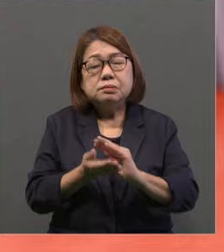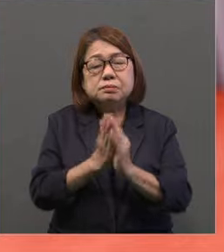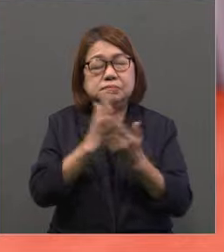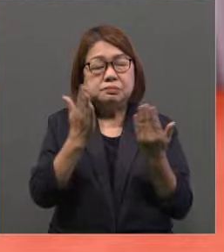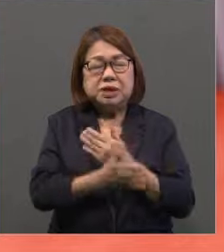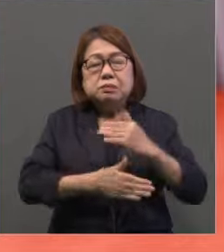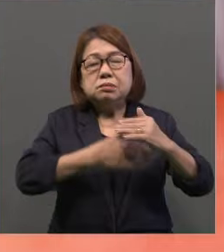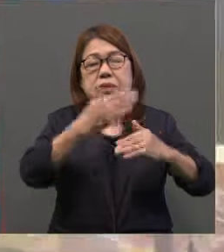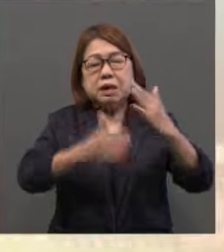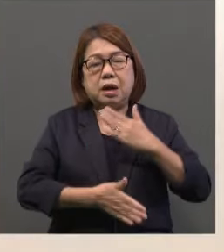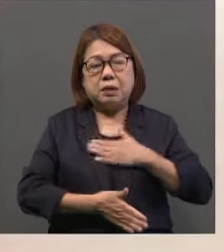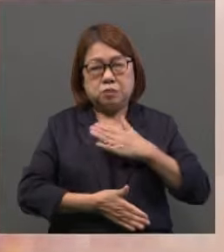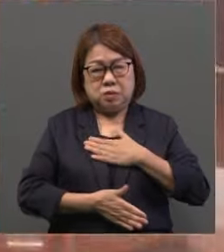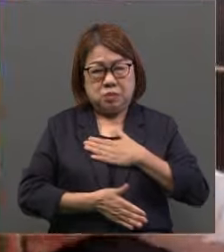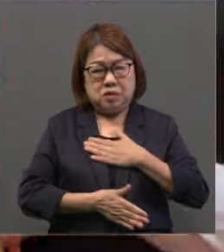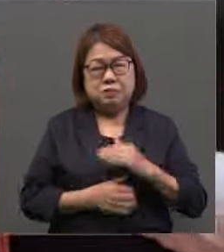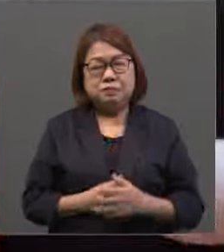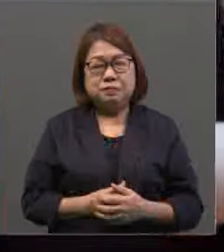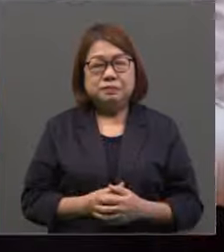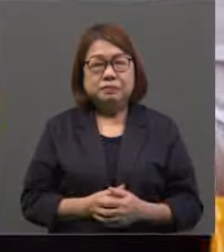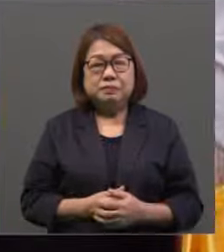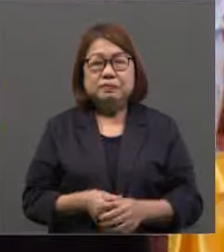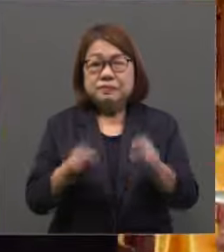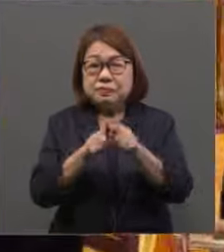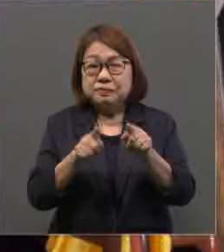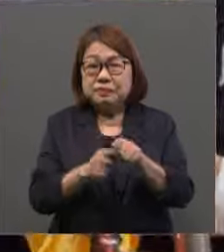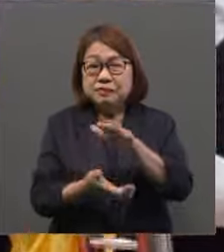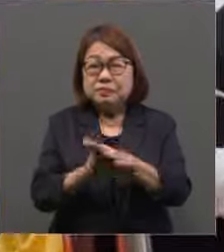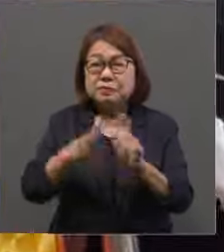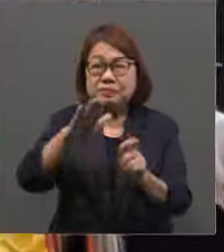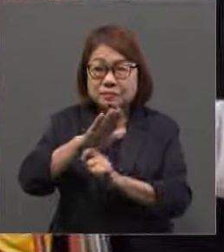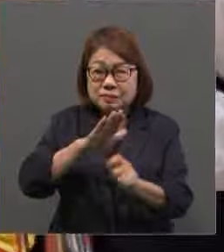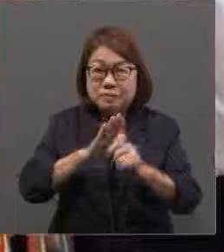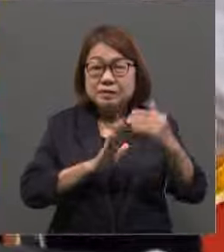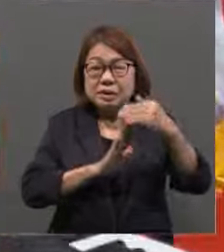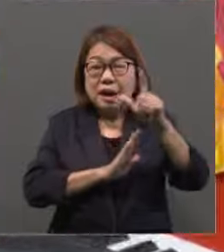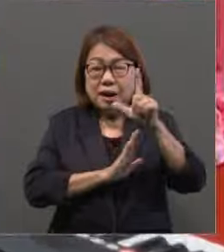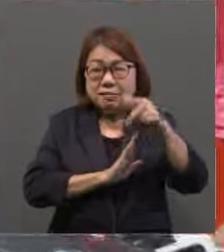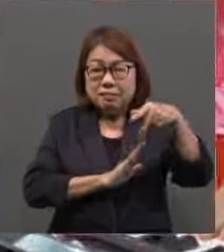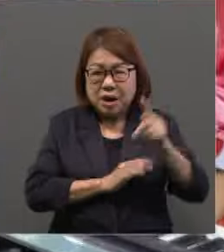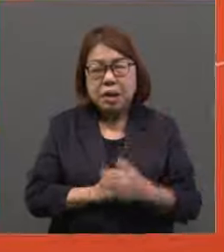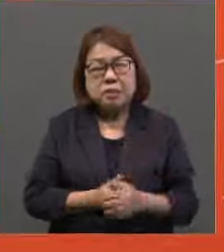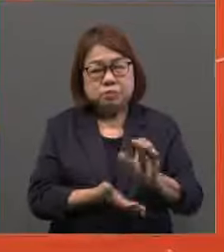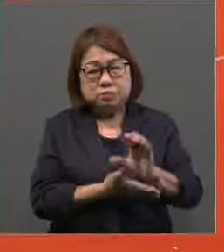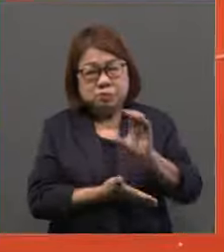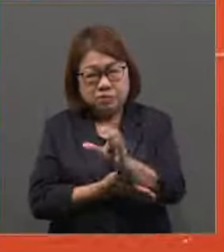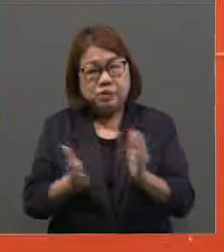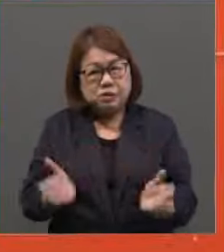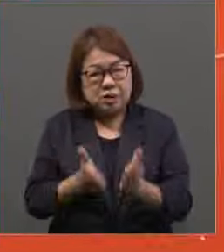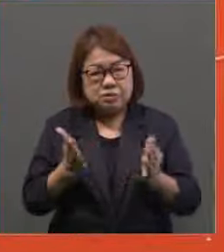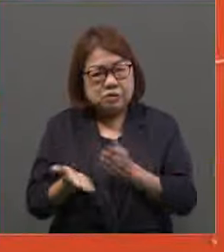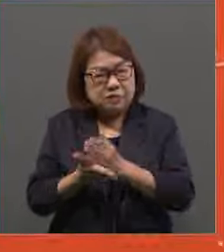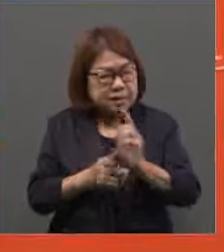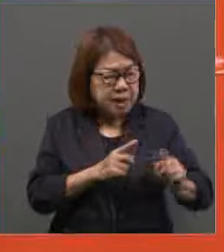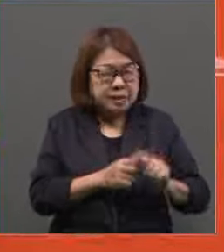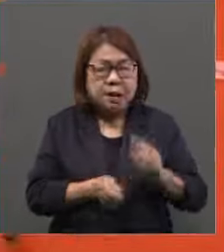ที่สมบูรณ์นะครับ ขณะเดียวกันโรงเรียนอนุบาลลำปางยังให้การสนับสนุนการตั้งวงดนตรีในทุกด้านทั้งการจัด